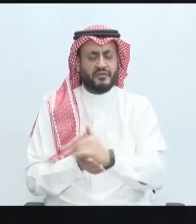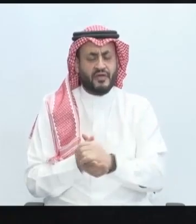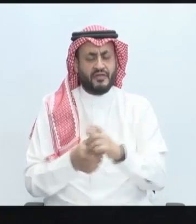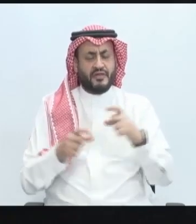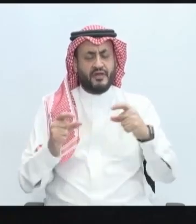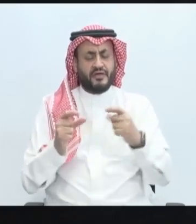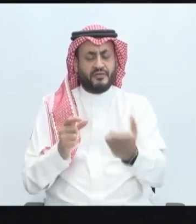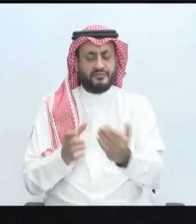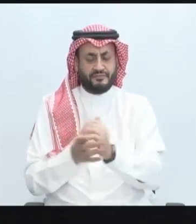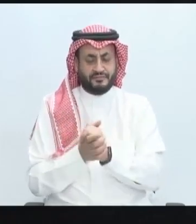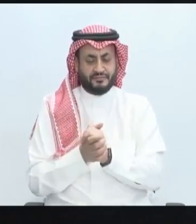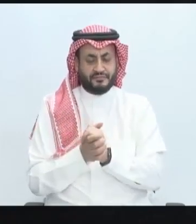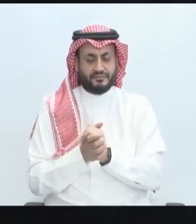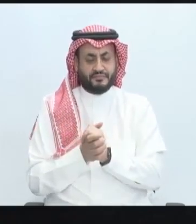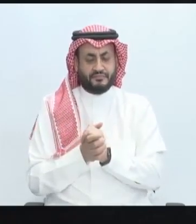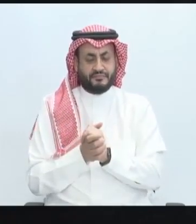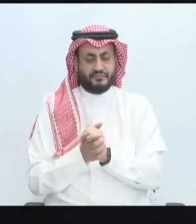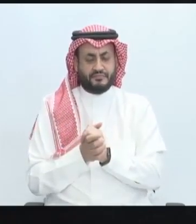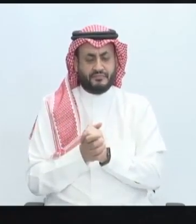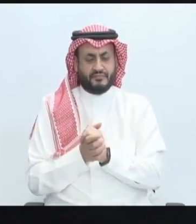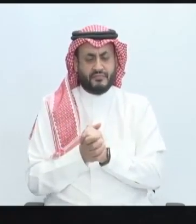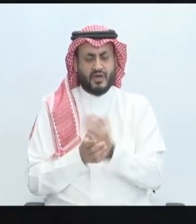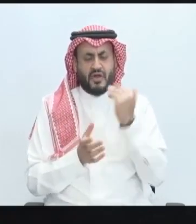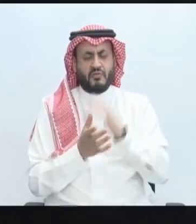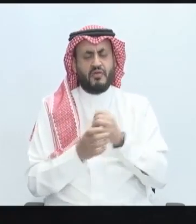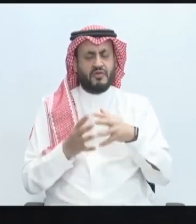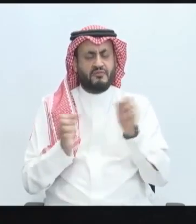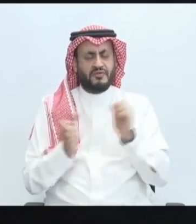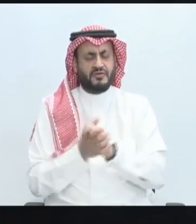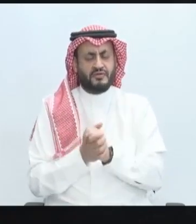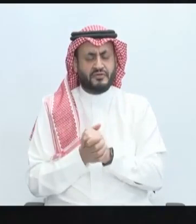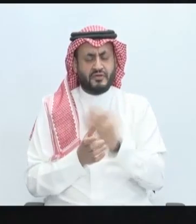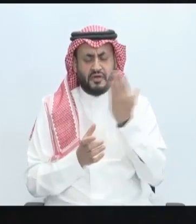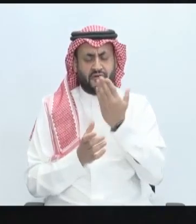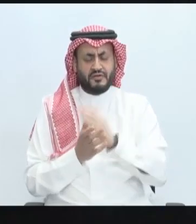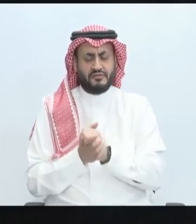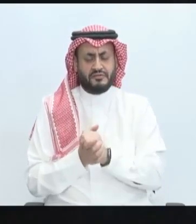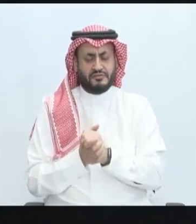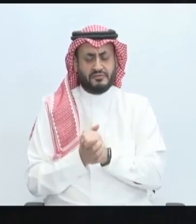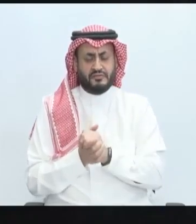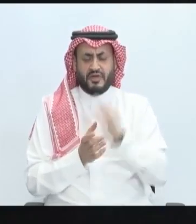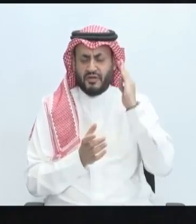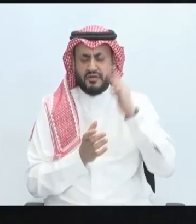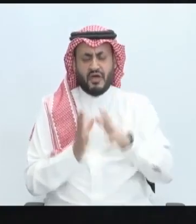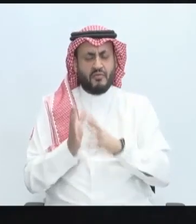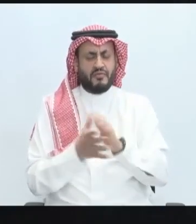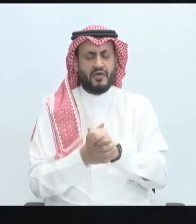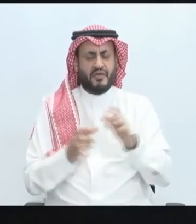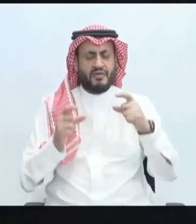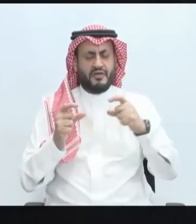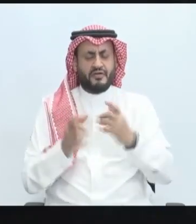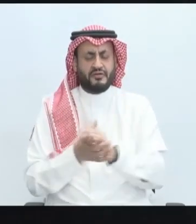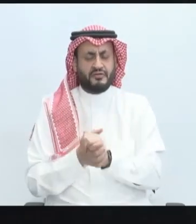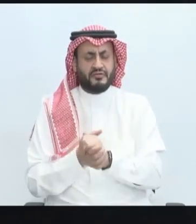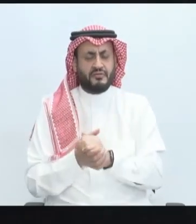نستفيدها من خلال هذه الايه مما ذكرنا في تفسير هذه الايات او مما قراتم وسمعتم حول هذه الايه